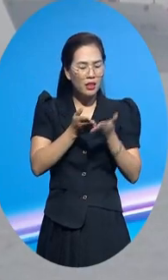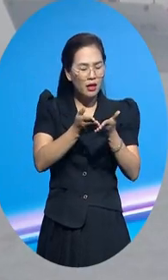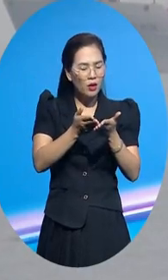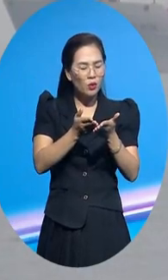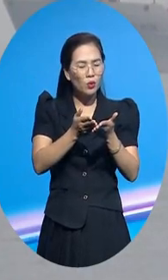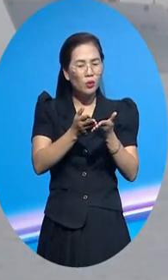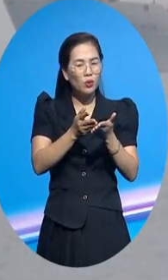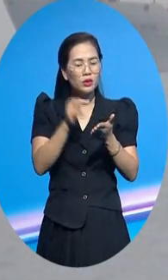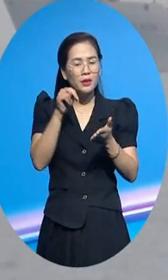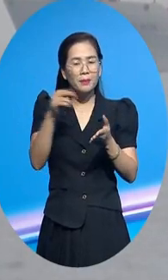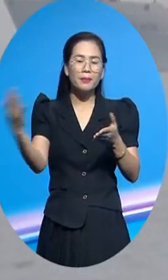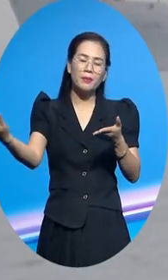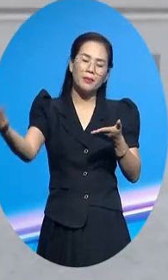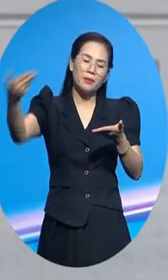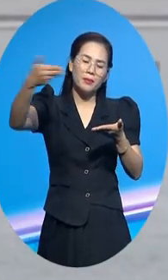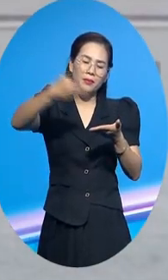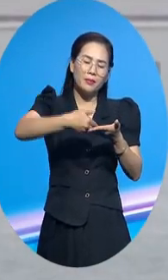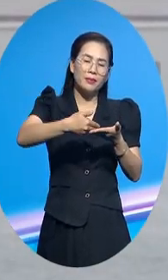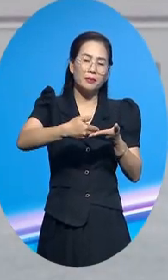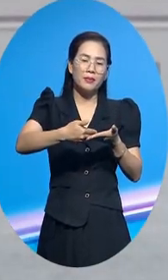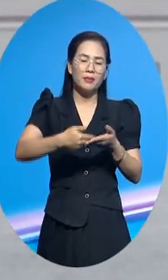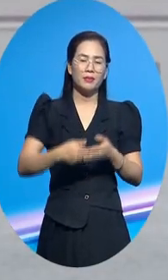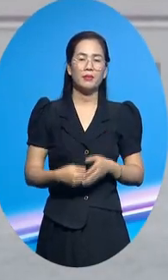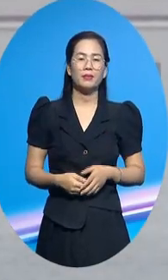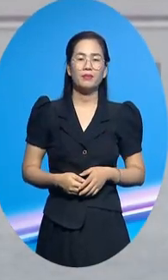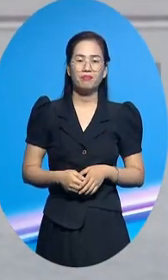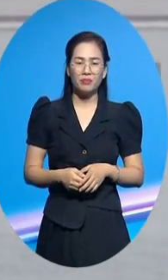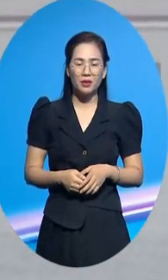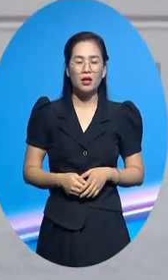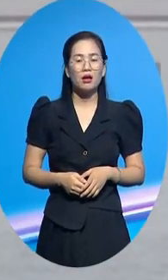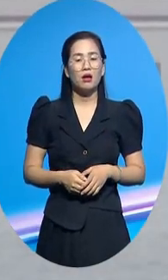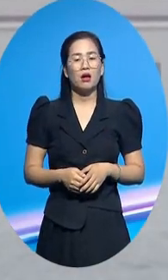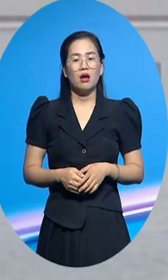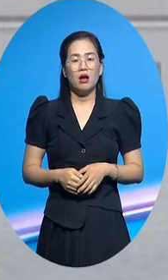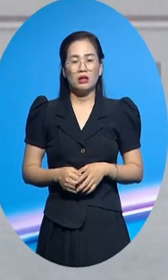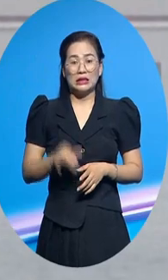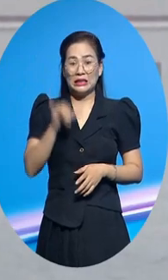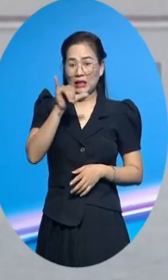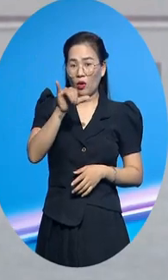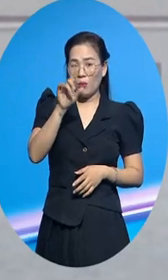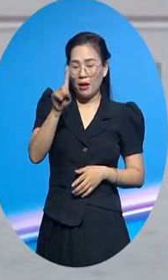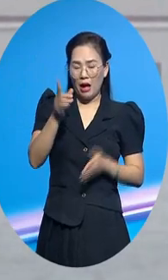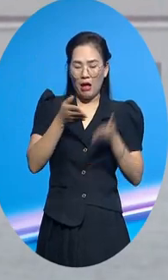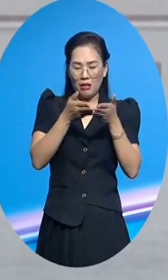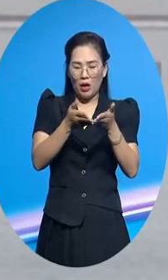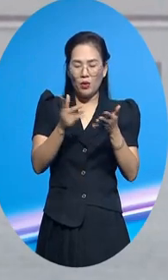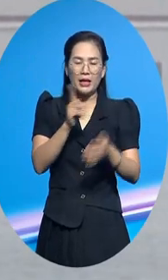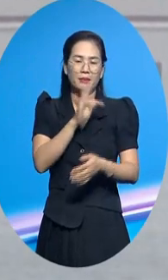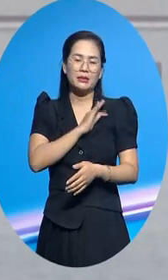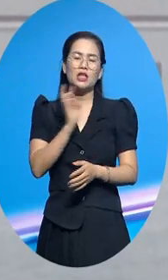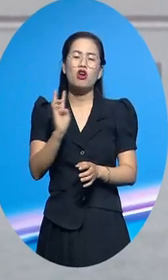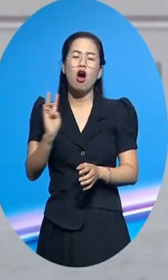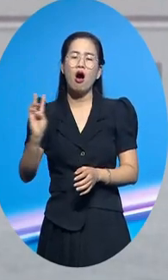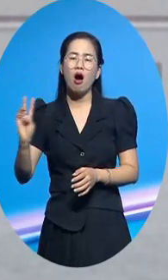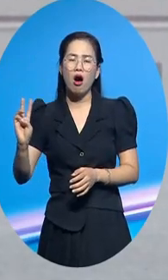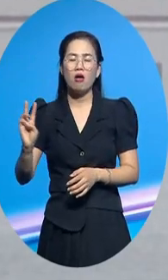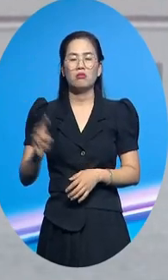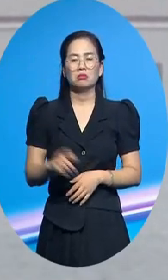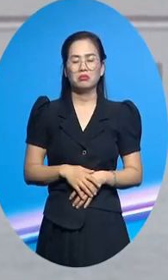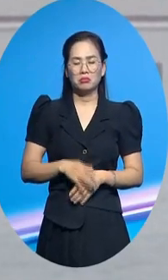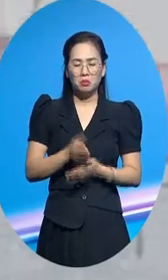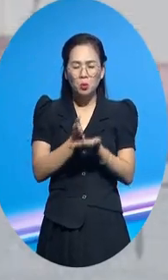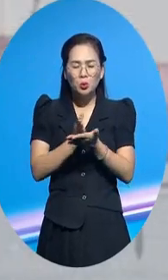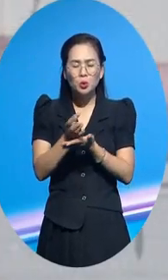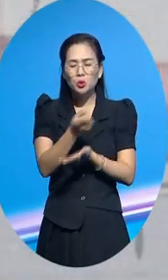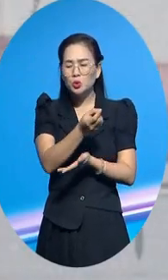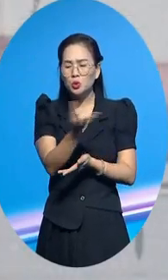cảnh trong ngày 17 hay 18 tháng 5. Ông cho biết thêm, hiện có 62 tàu đang chờ kiểm tra, trong số này có một số tàu đã